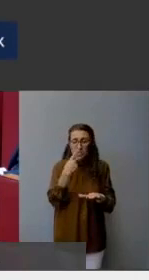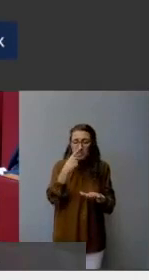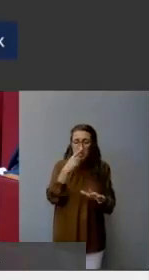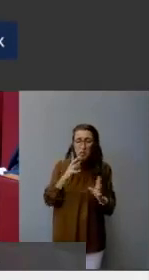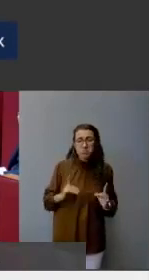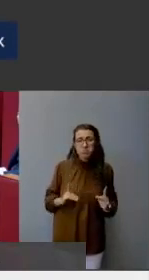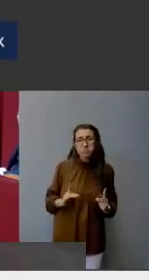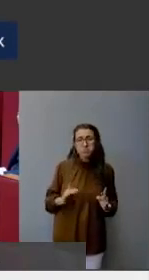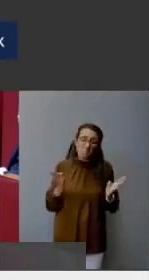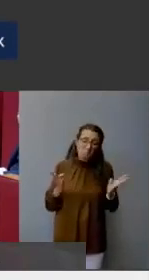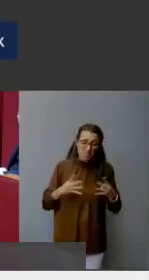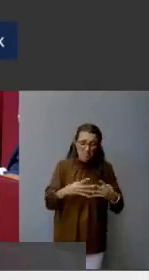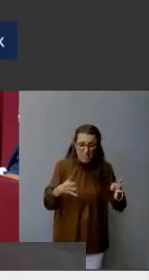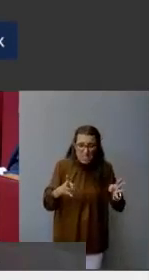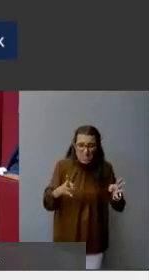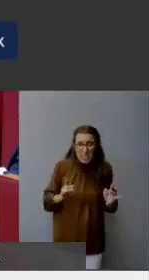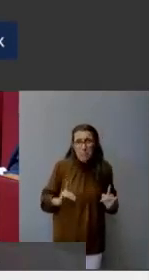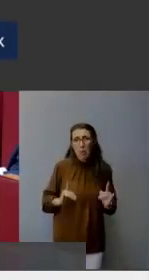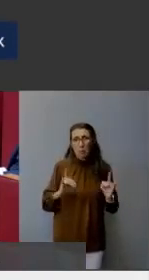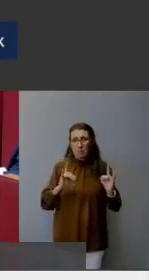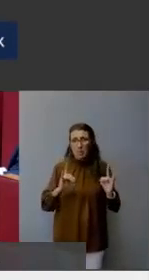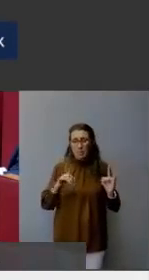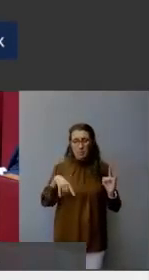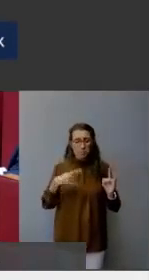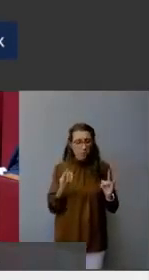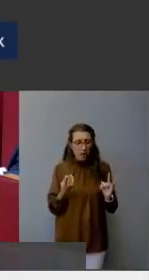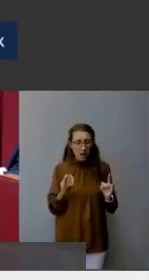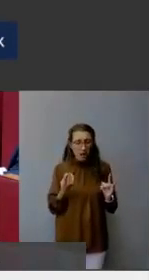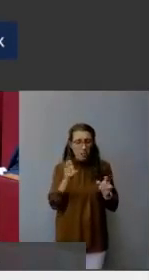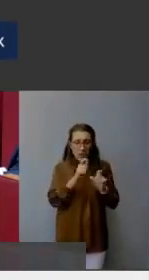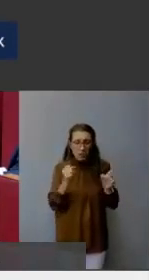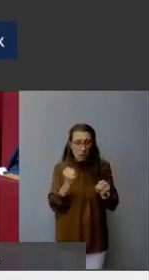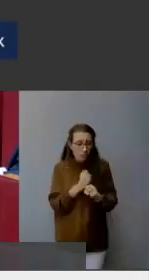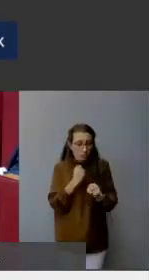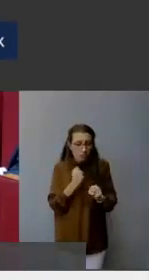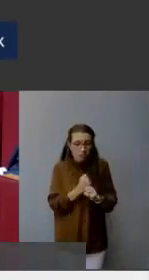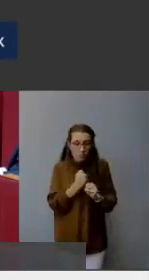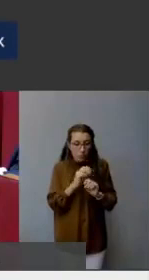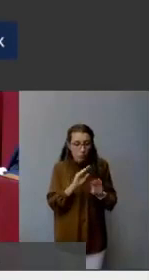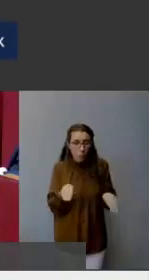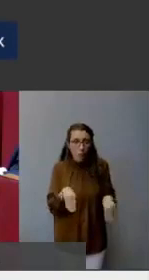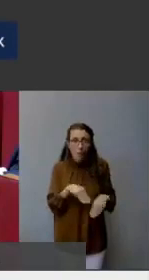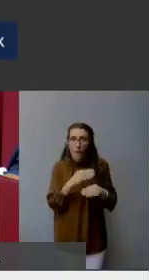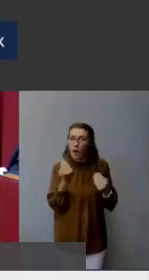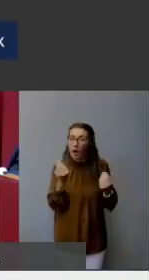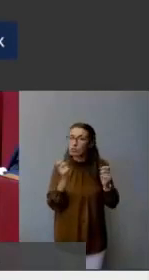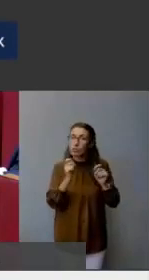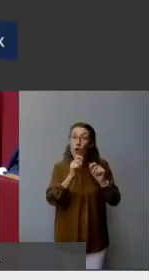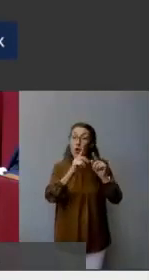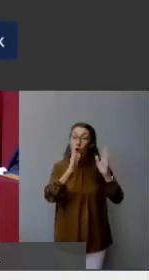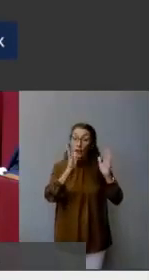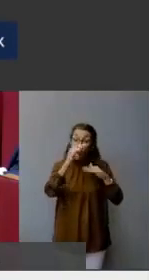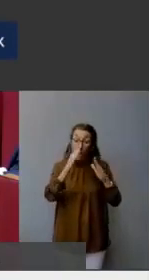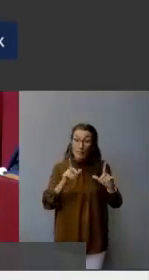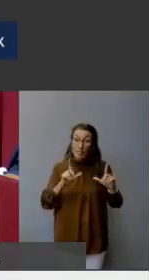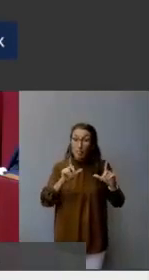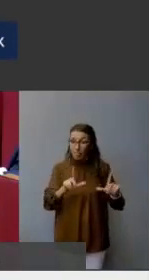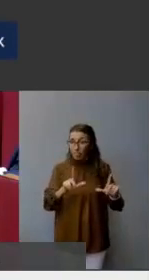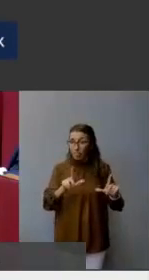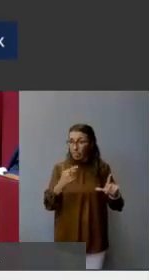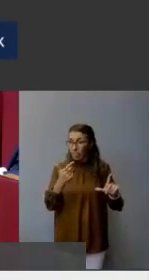transenne ma non si vede mai nessuno lavorare e non ci sono cartelli intorno a questo cantiere